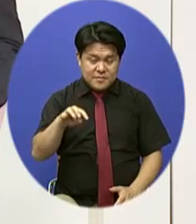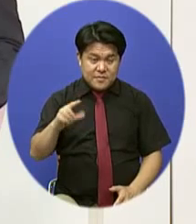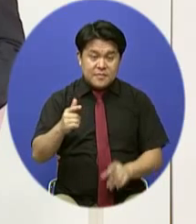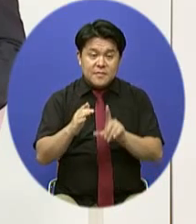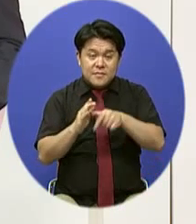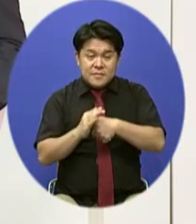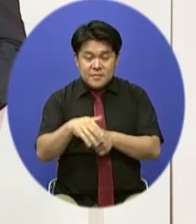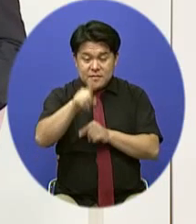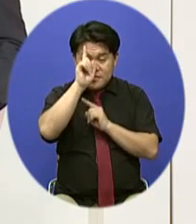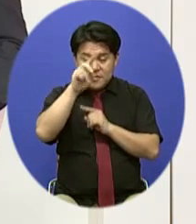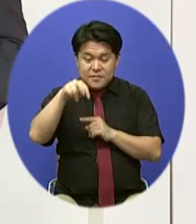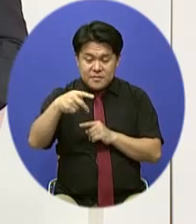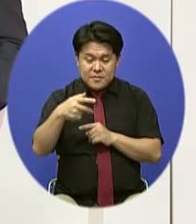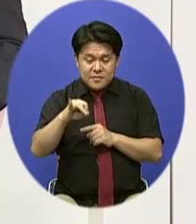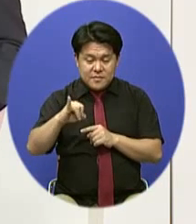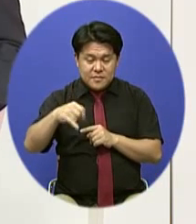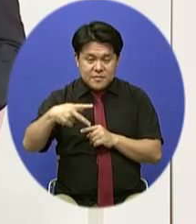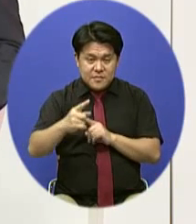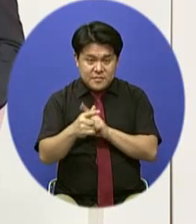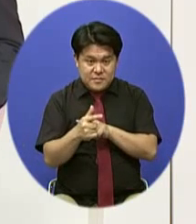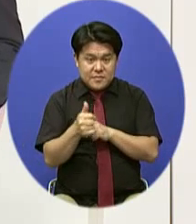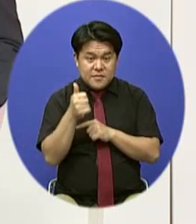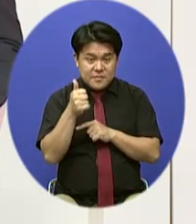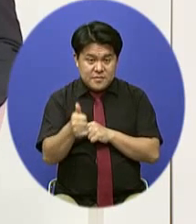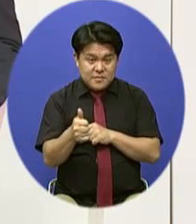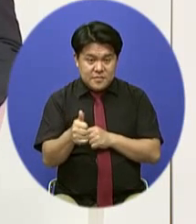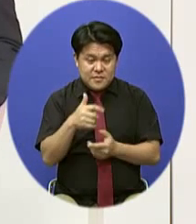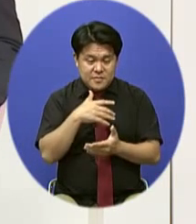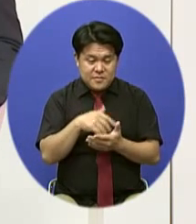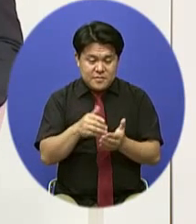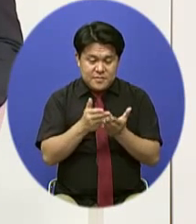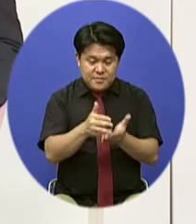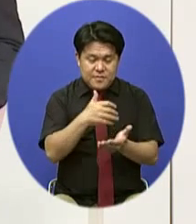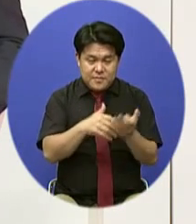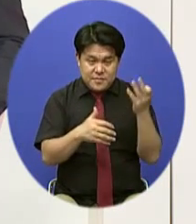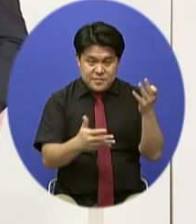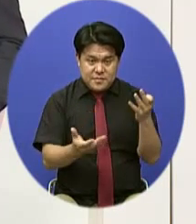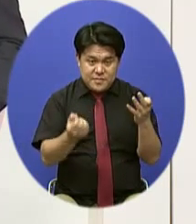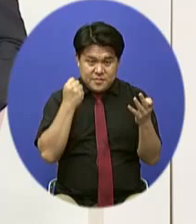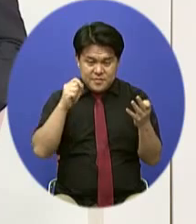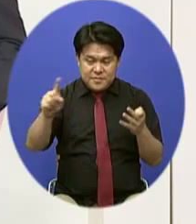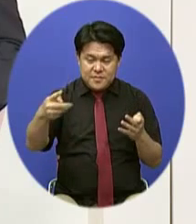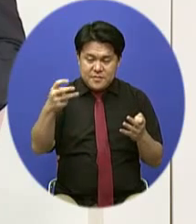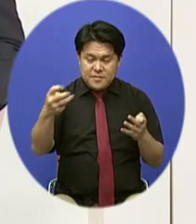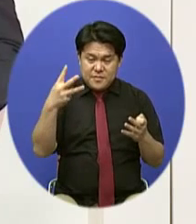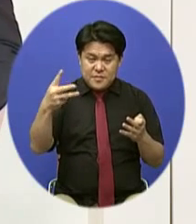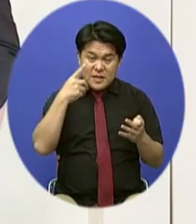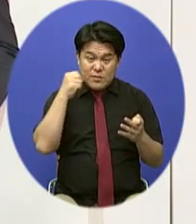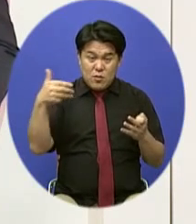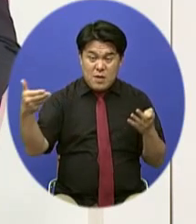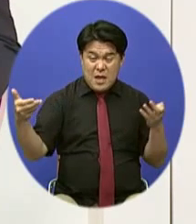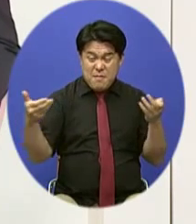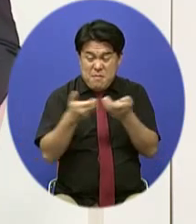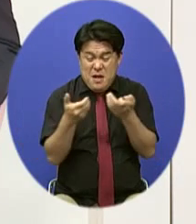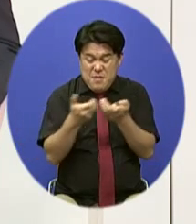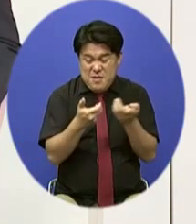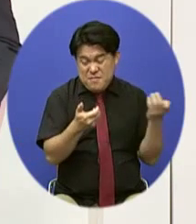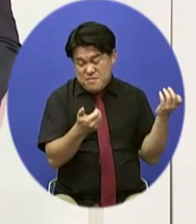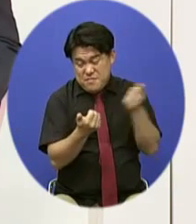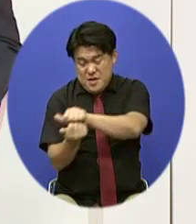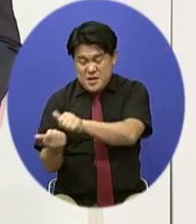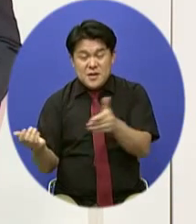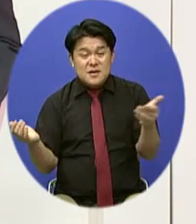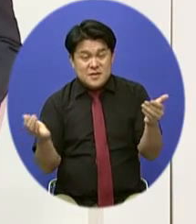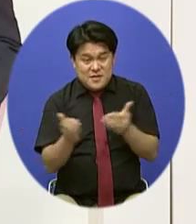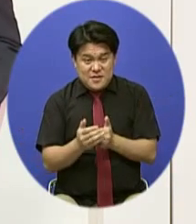때 이순신 장군의 13척의 판옥선으로 133척의 외선을 맞아 대성을 거둔